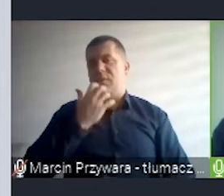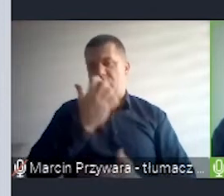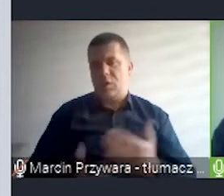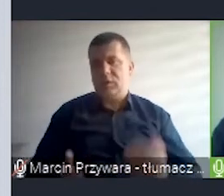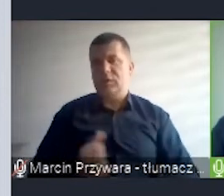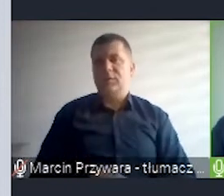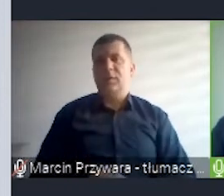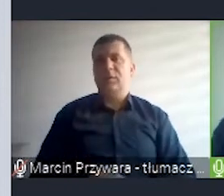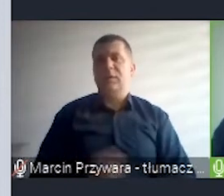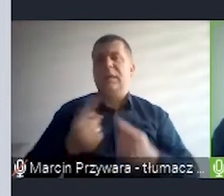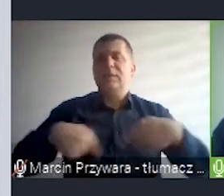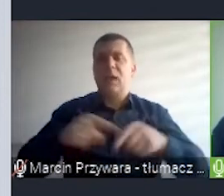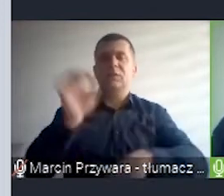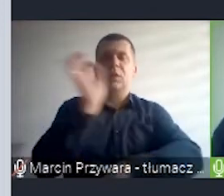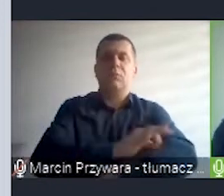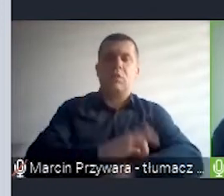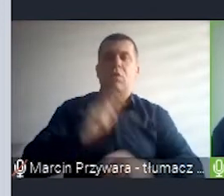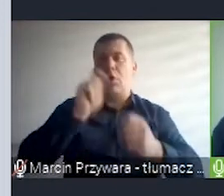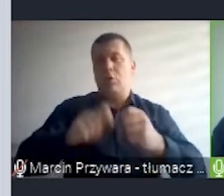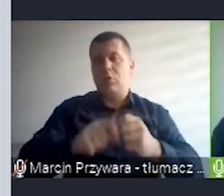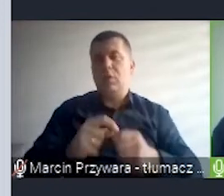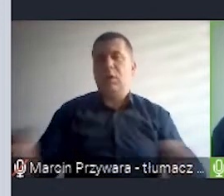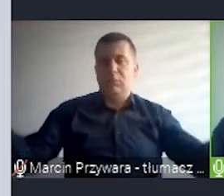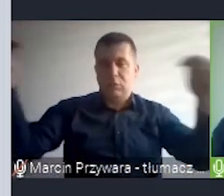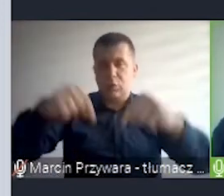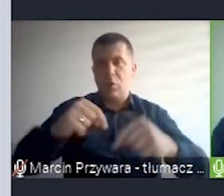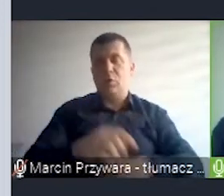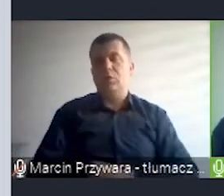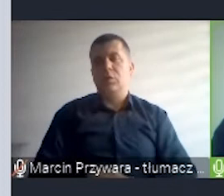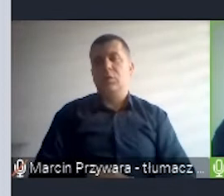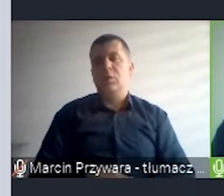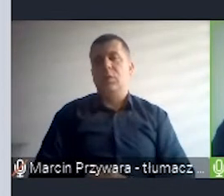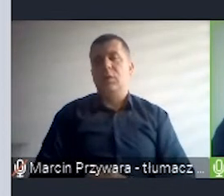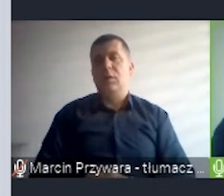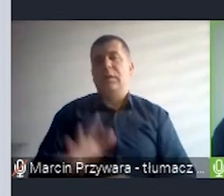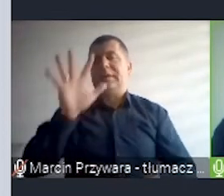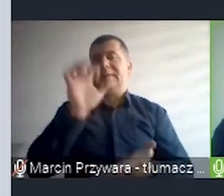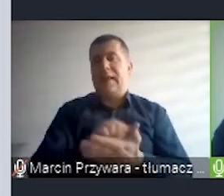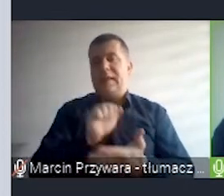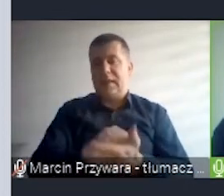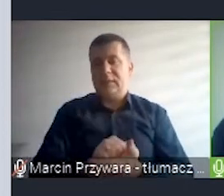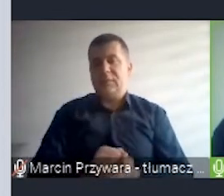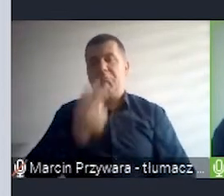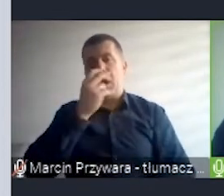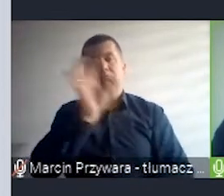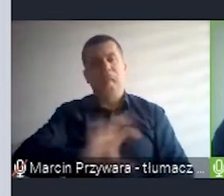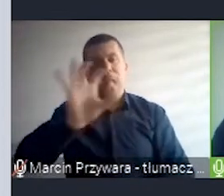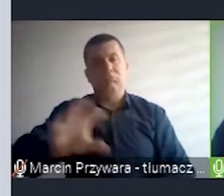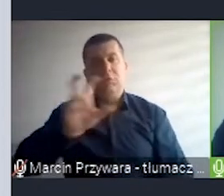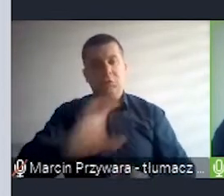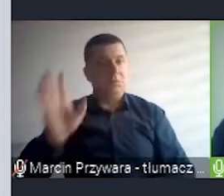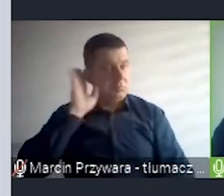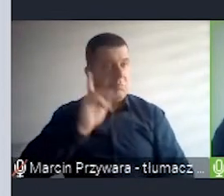wykorzystywaną. Zespół kontrolny przychodził na zajęcia i patrzył, czy one się odbywają.